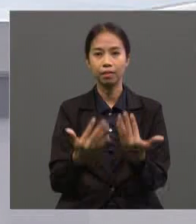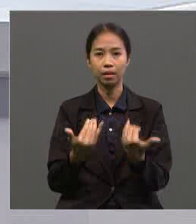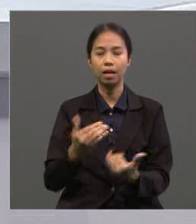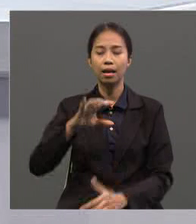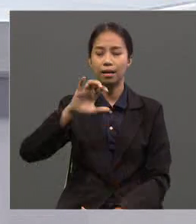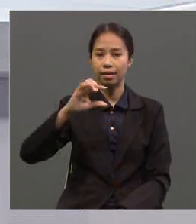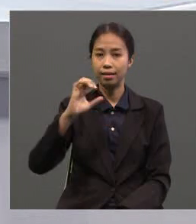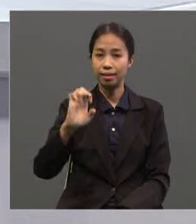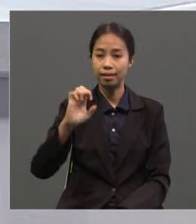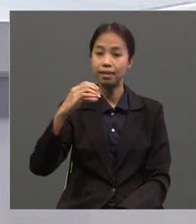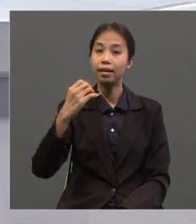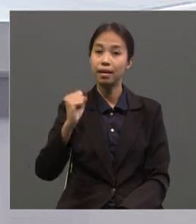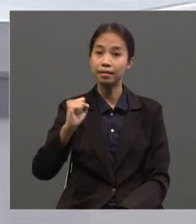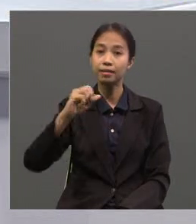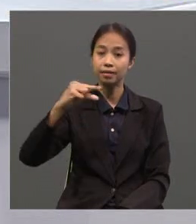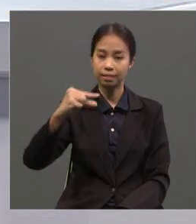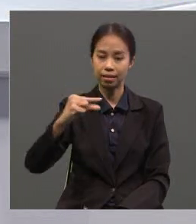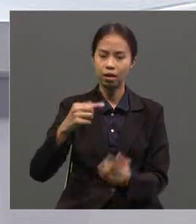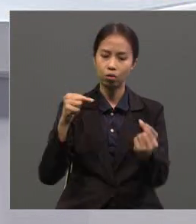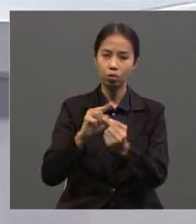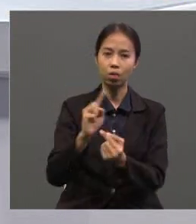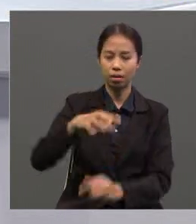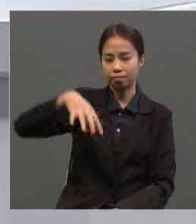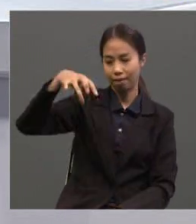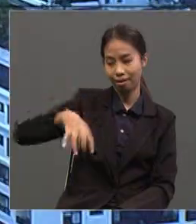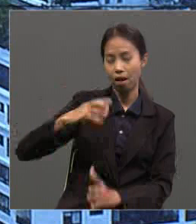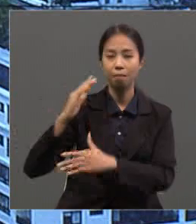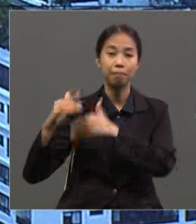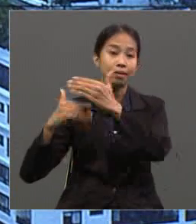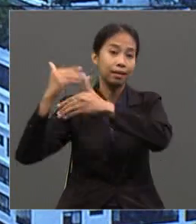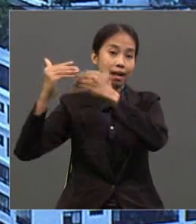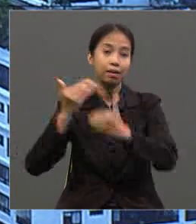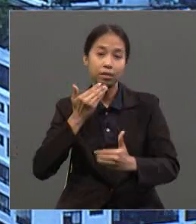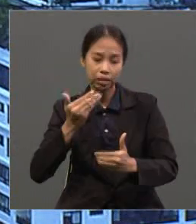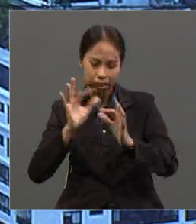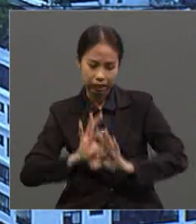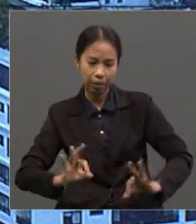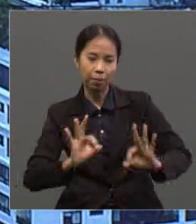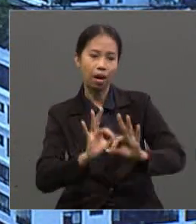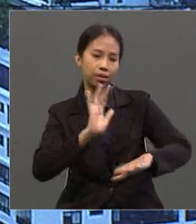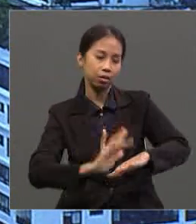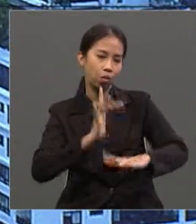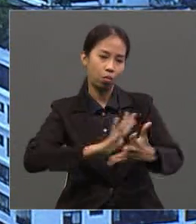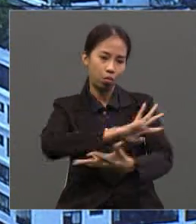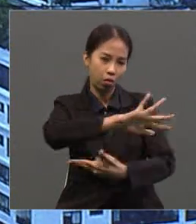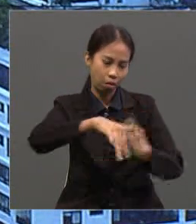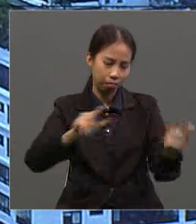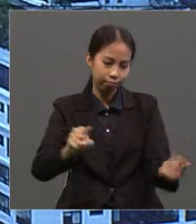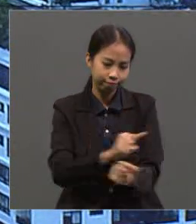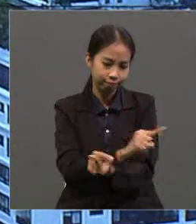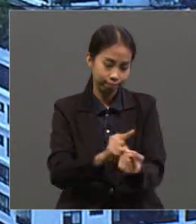esgครับเป็นแนวคิดเกี่ยวกับการพัฒนาองค์กรอย่างยั่งยืนโดยคำนึงสิ่งแวดล้อมนะครับสังคมและ